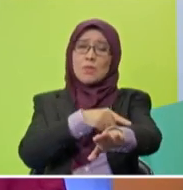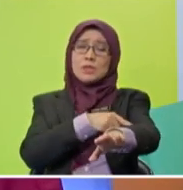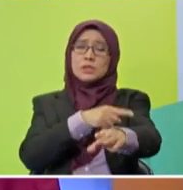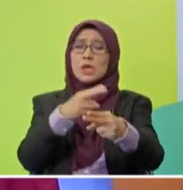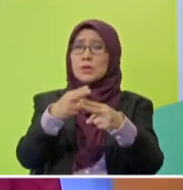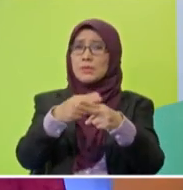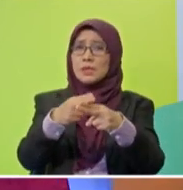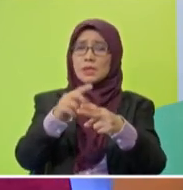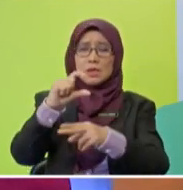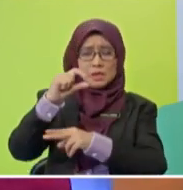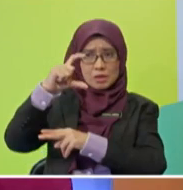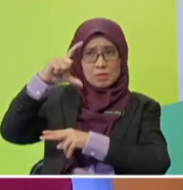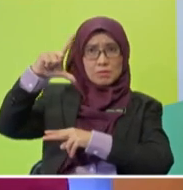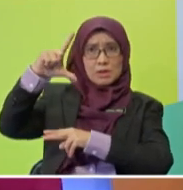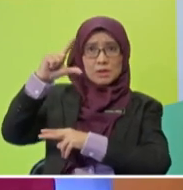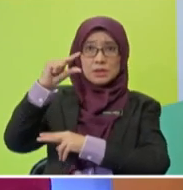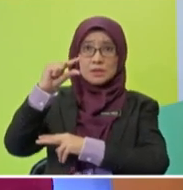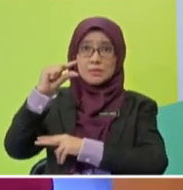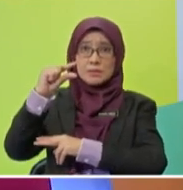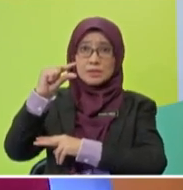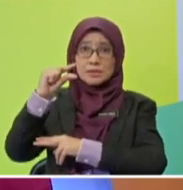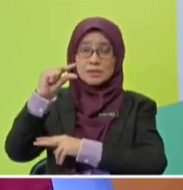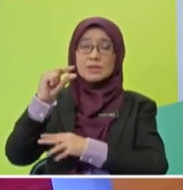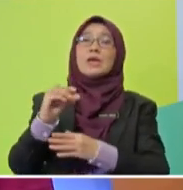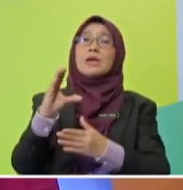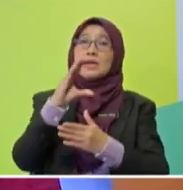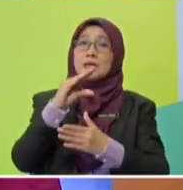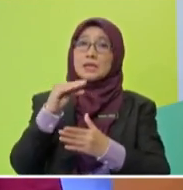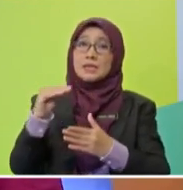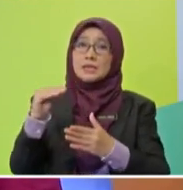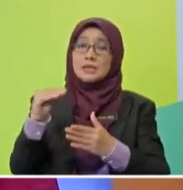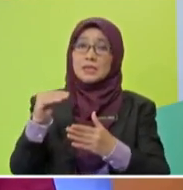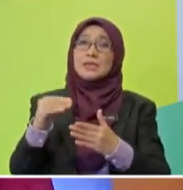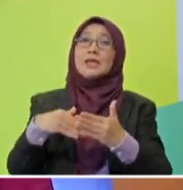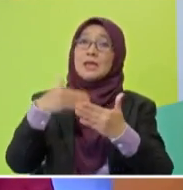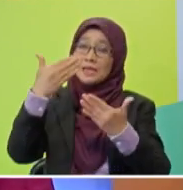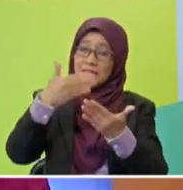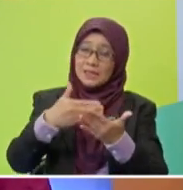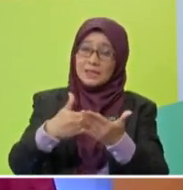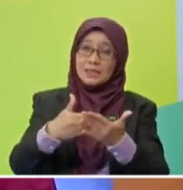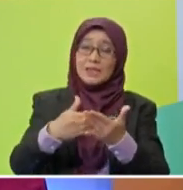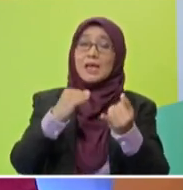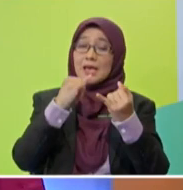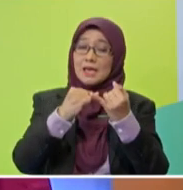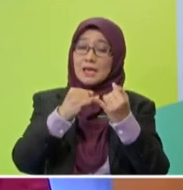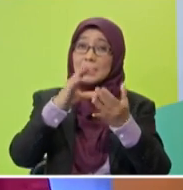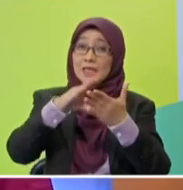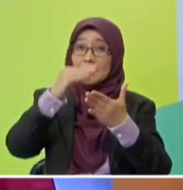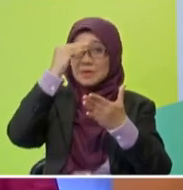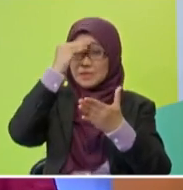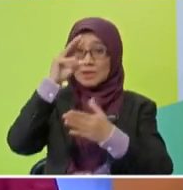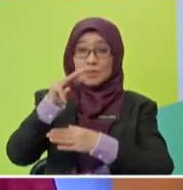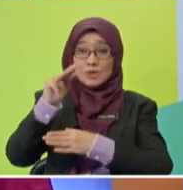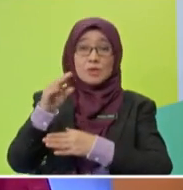nipis dan seterusnya Oke dan akhirnya di akhir pengajaran murid-muri akan